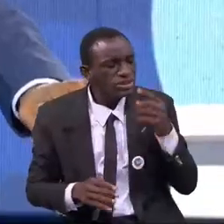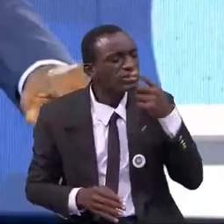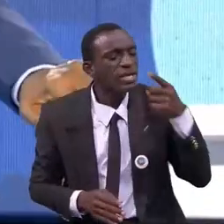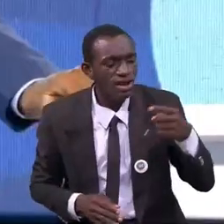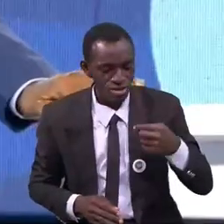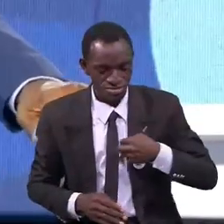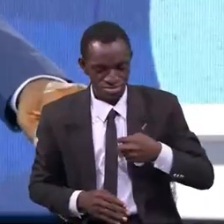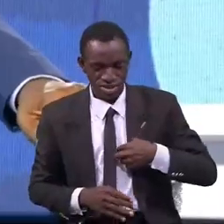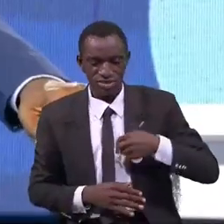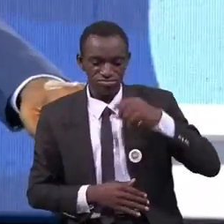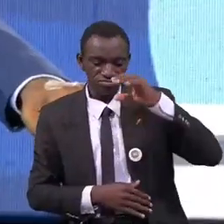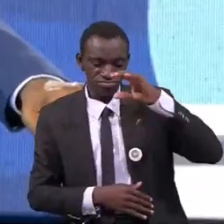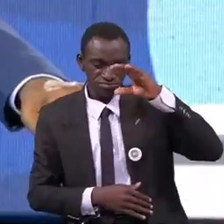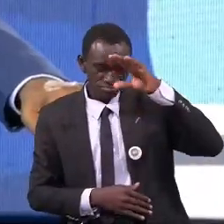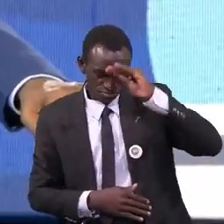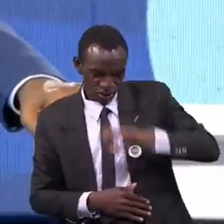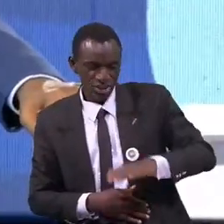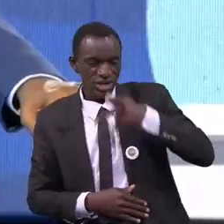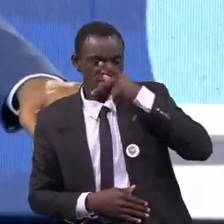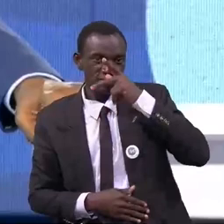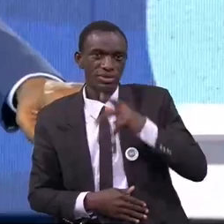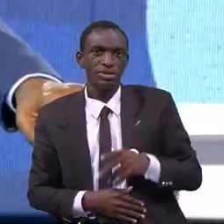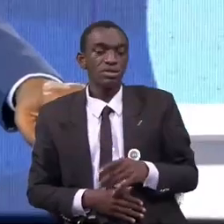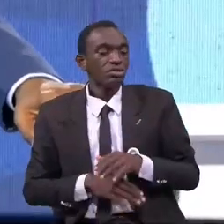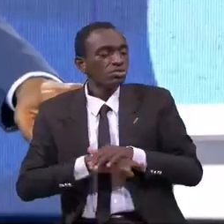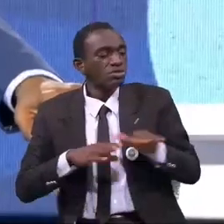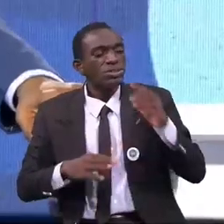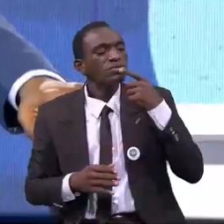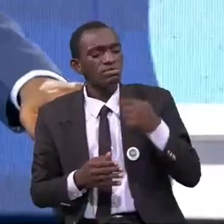enfant ne dis pas je ne suis pas expérimenté